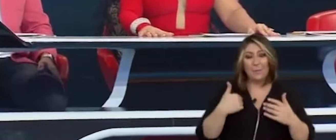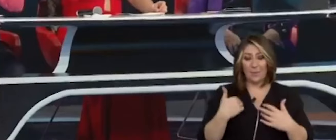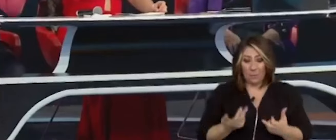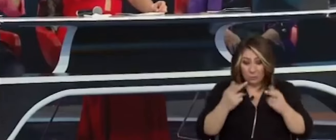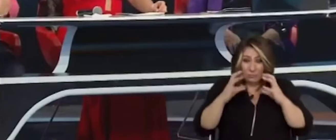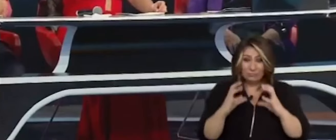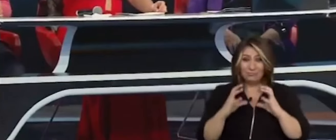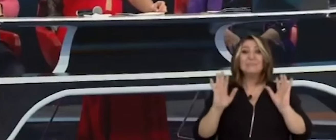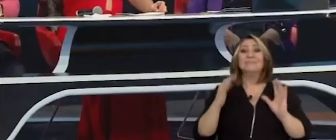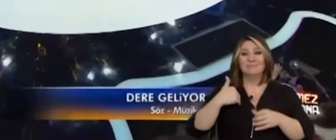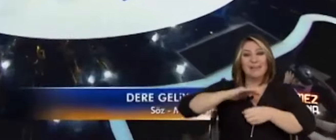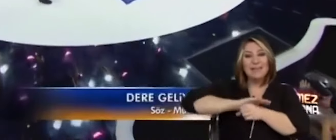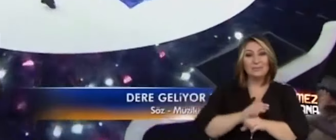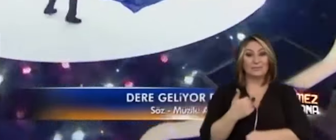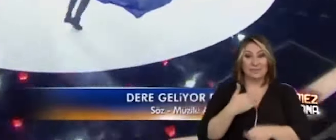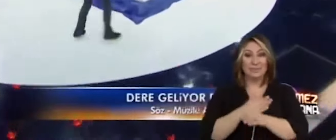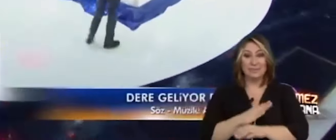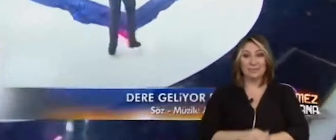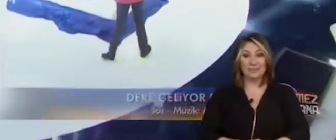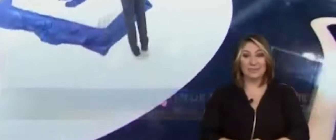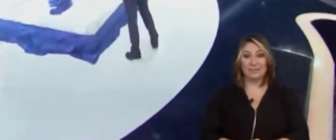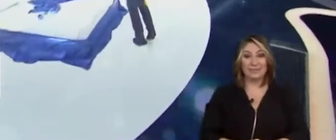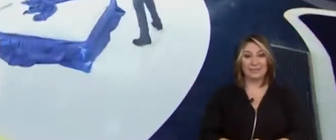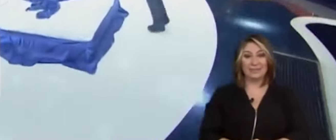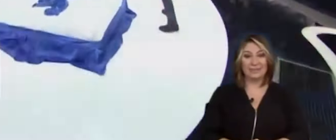ben mağdurum. Çok mağdurum gerçekten. Yarın gitti,